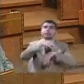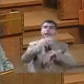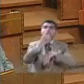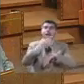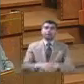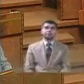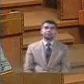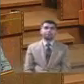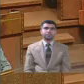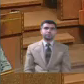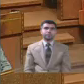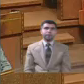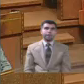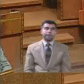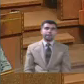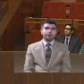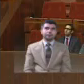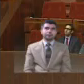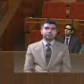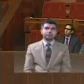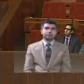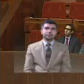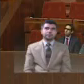واحدة، تفضل سيد النائب.